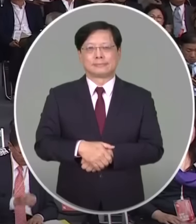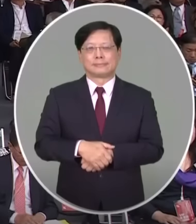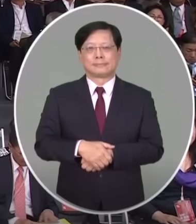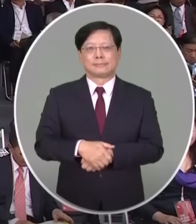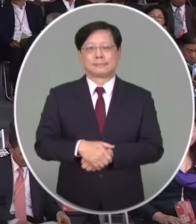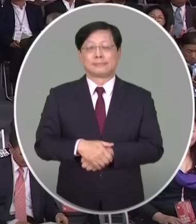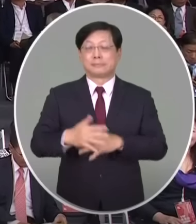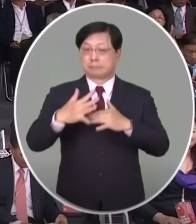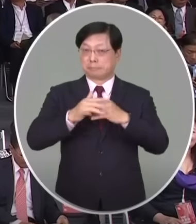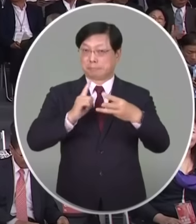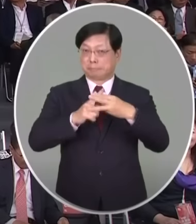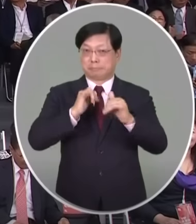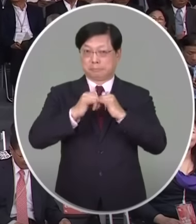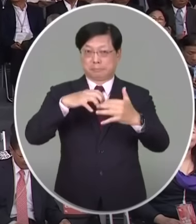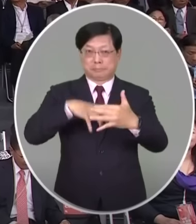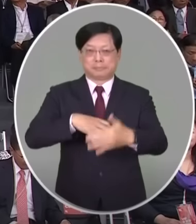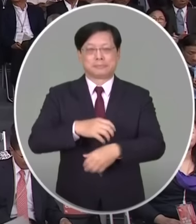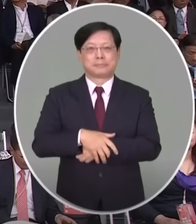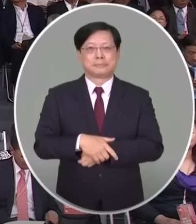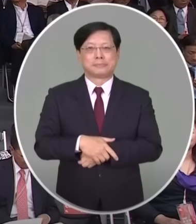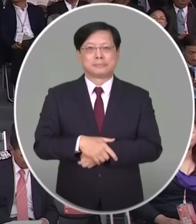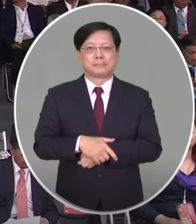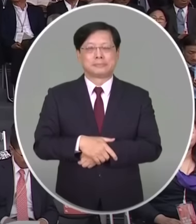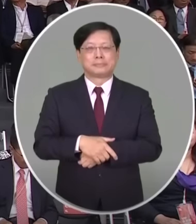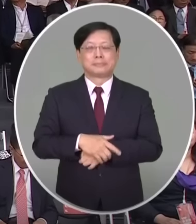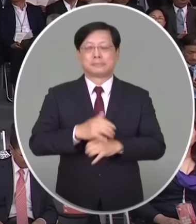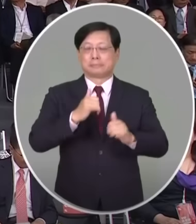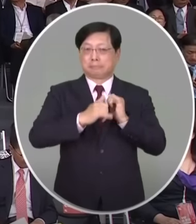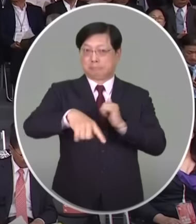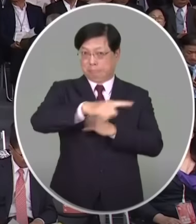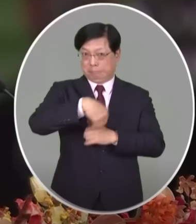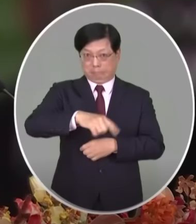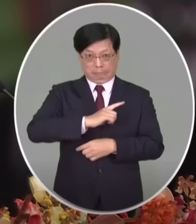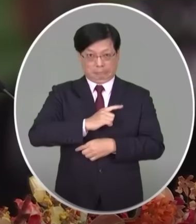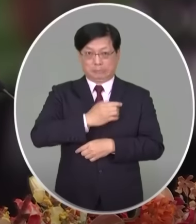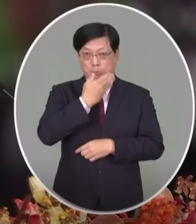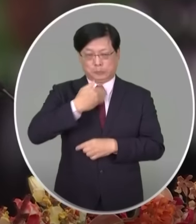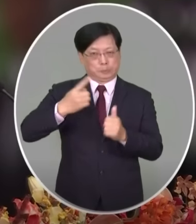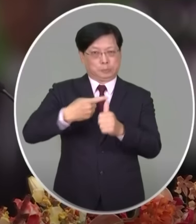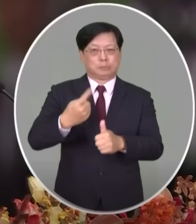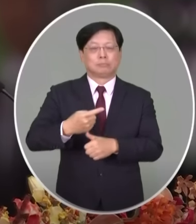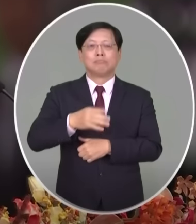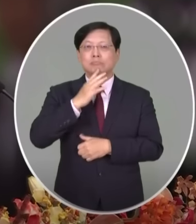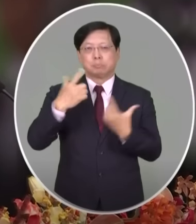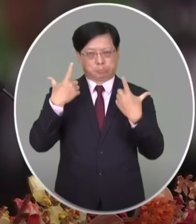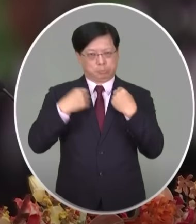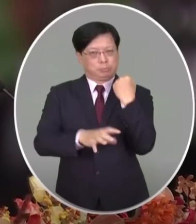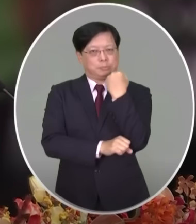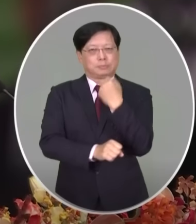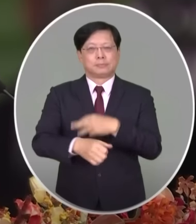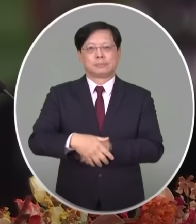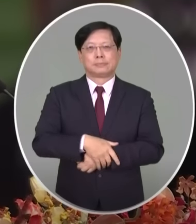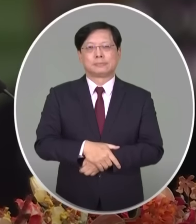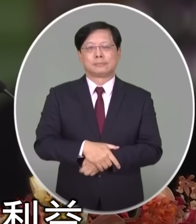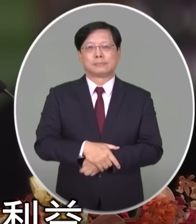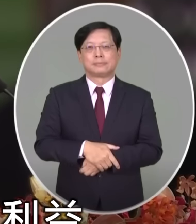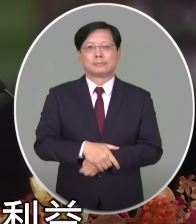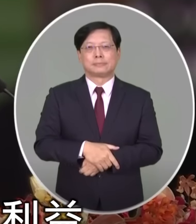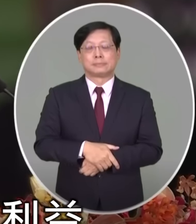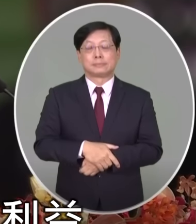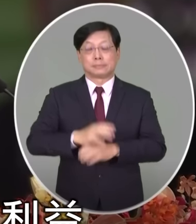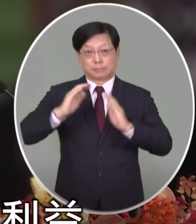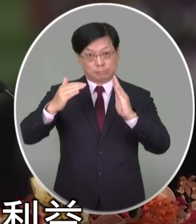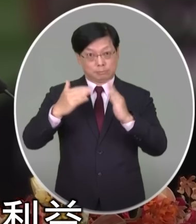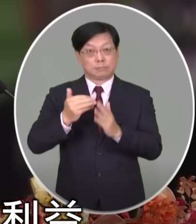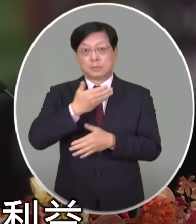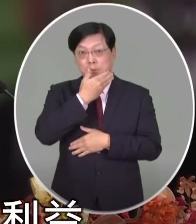在民主社会，人民的利益至上，这是民主的根本。国家的